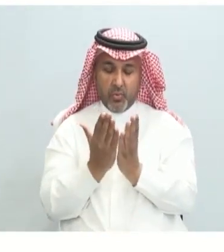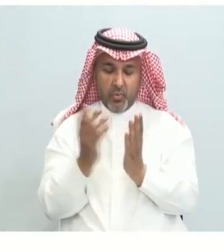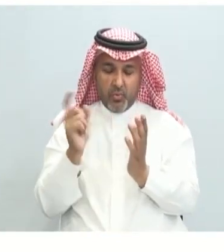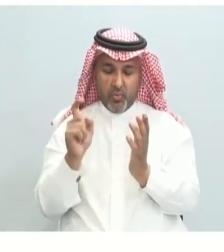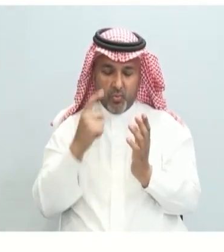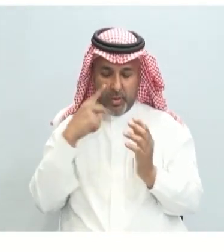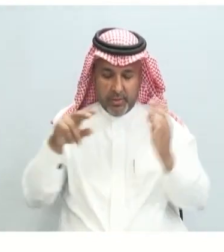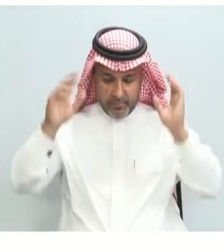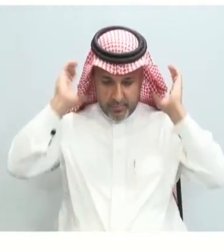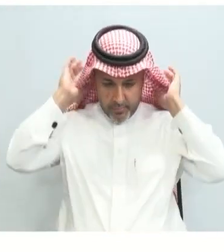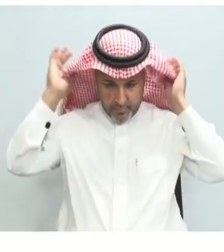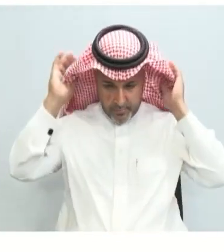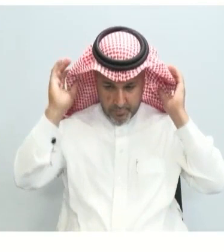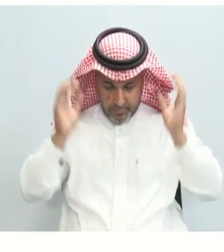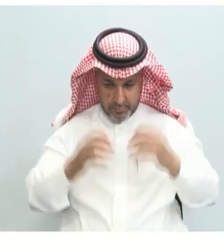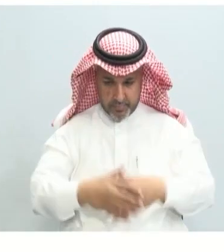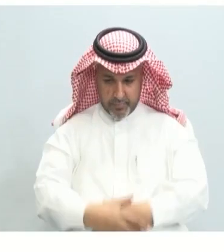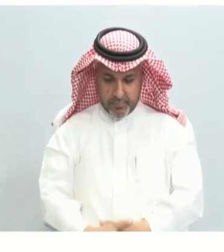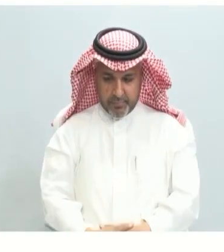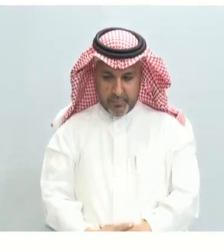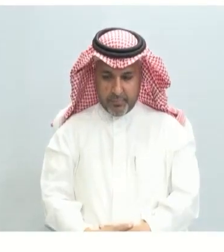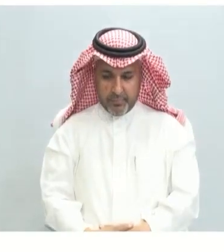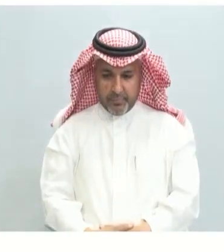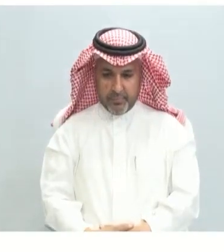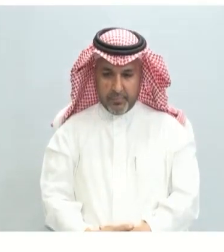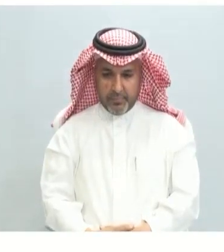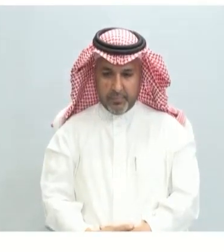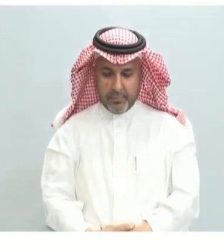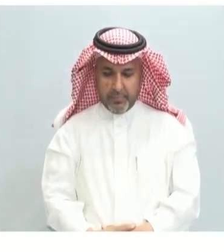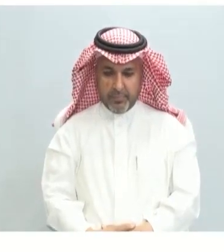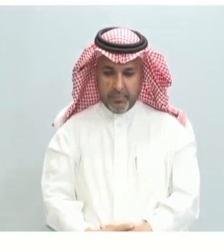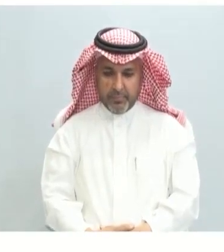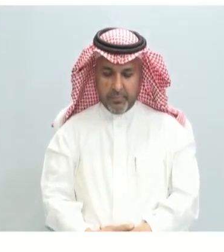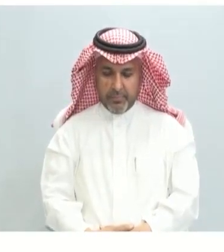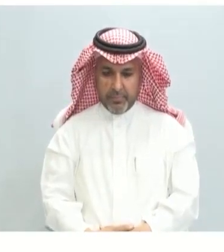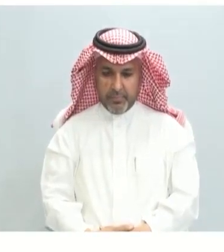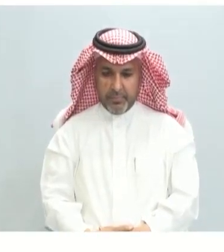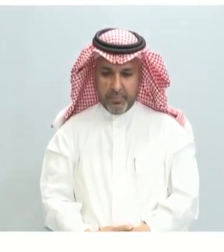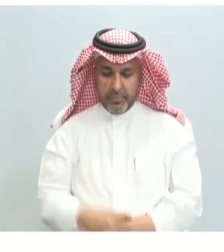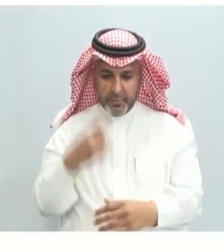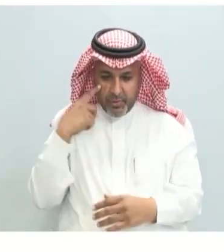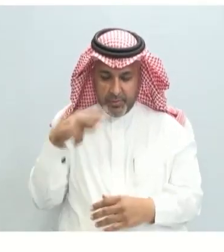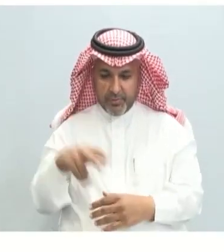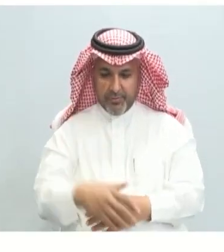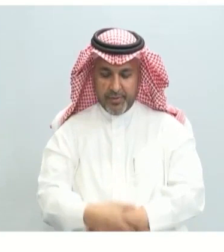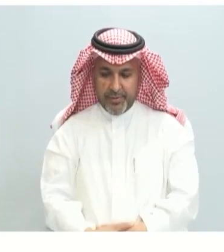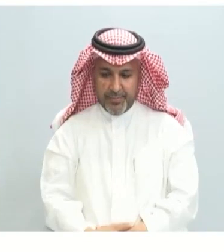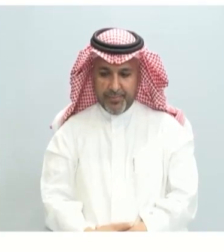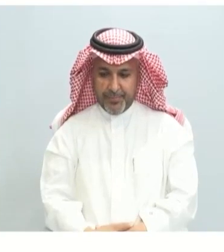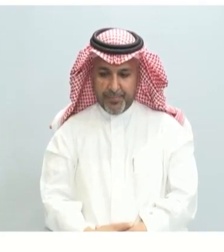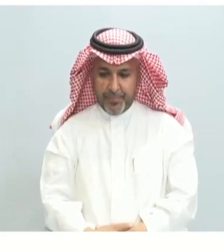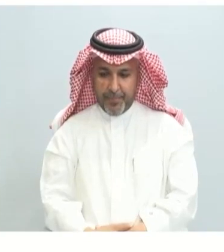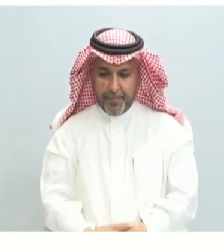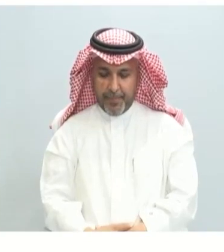هذا الدرس ايضا نفس الشيء هنا اعطاك مجموعه من المعطيات الزاويه